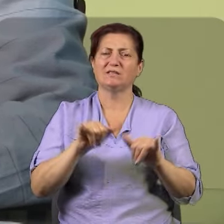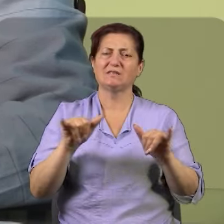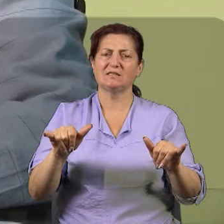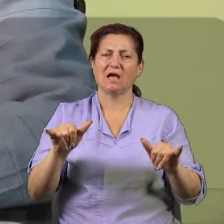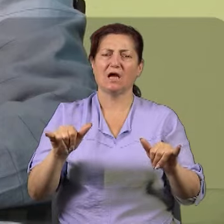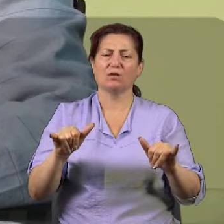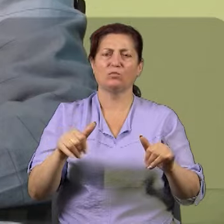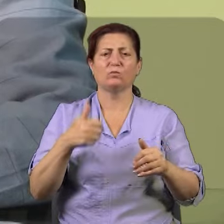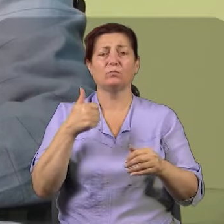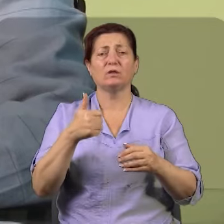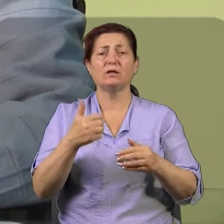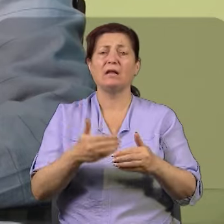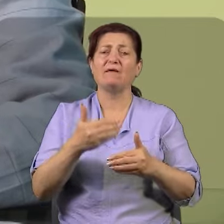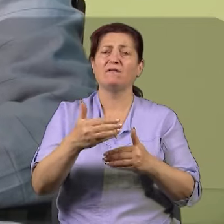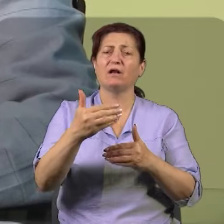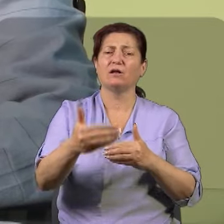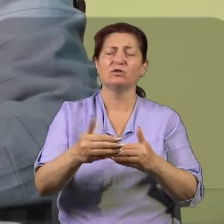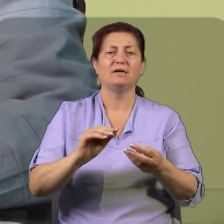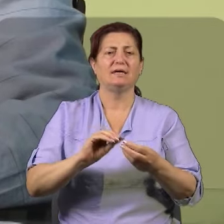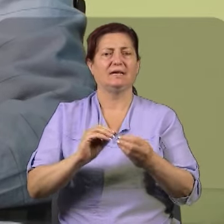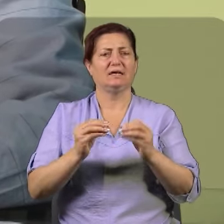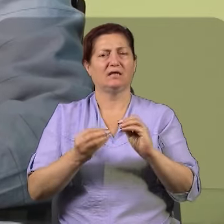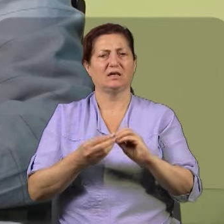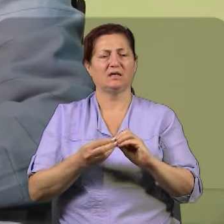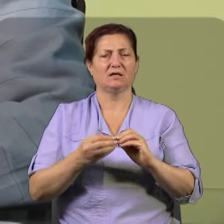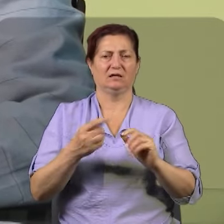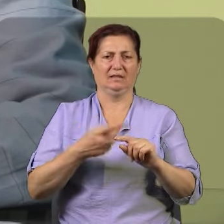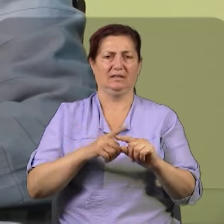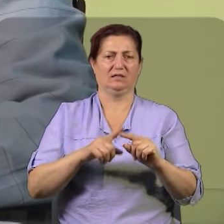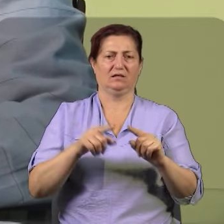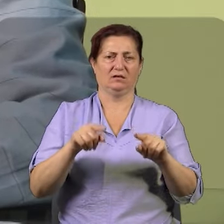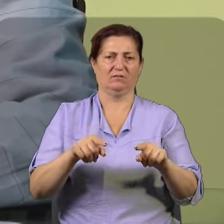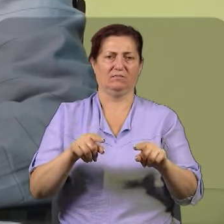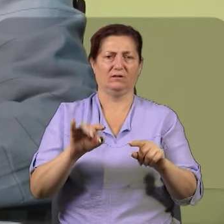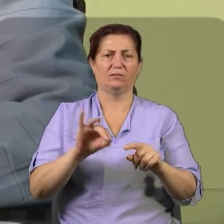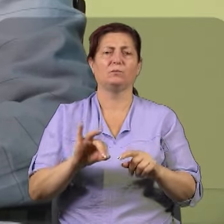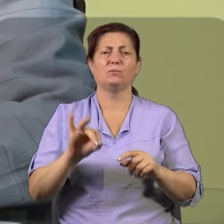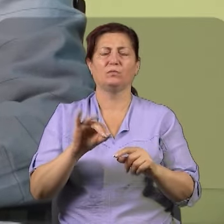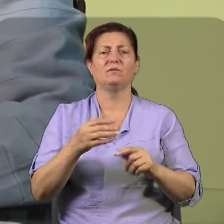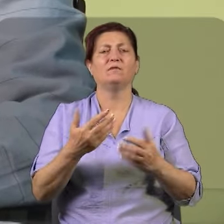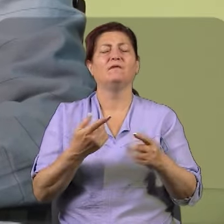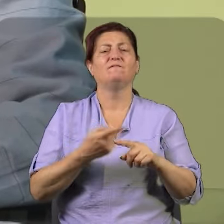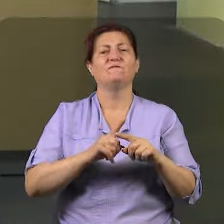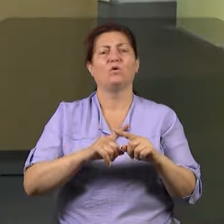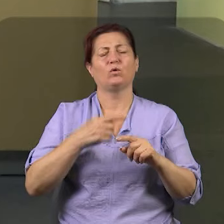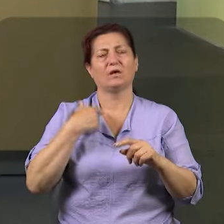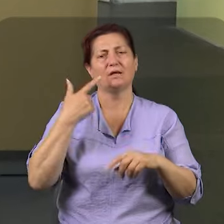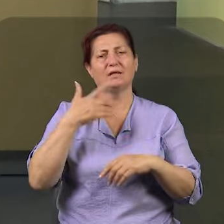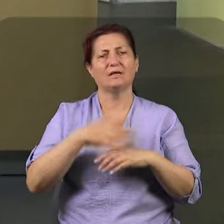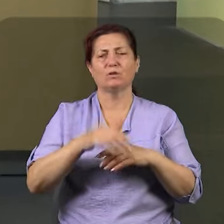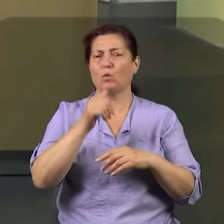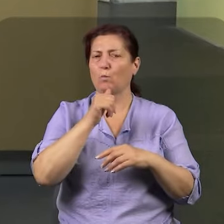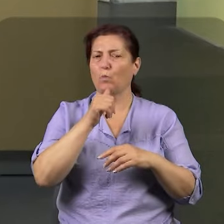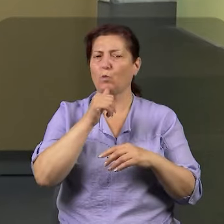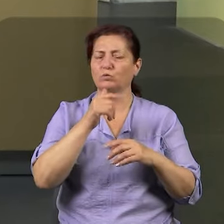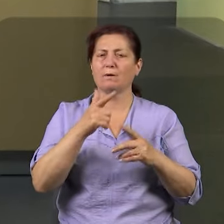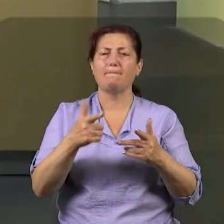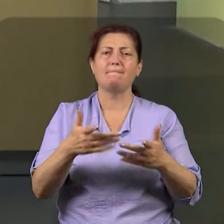տեմպերը, առաջընթացը, խնդիրները տվյալ փուլում։ Ես որքան հասկանում եմ, փորձում ենք